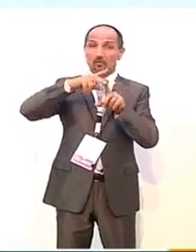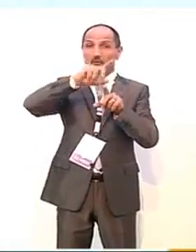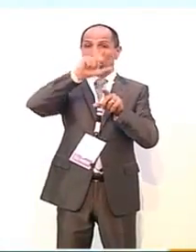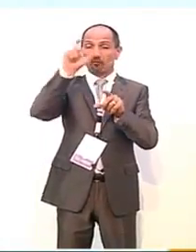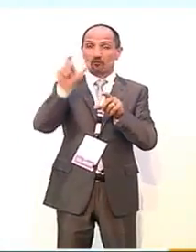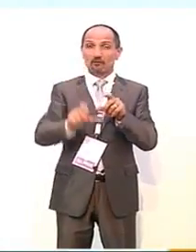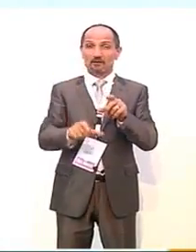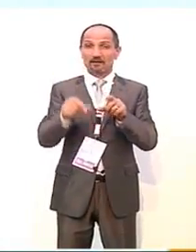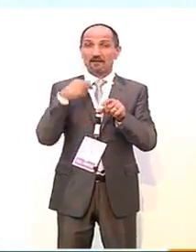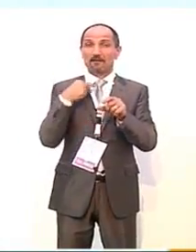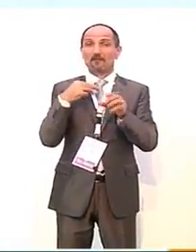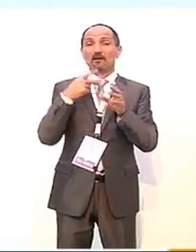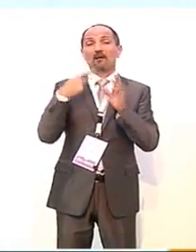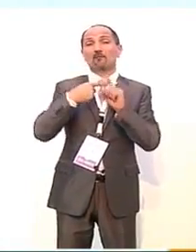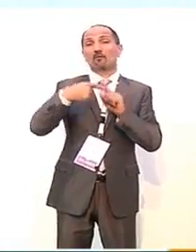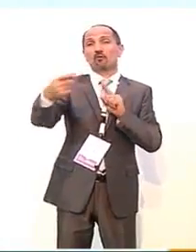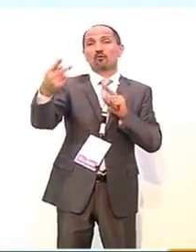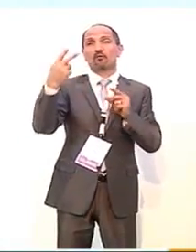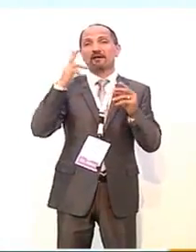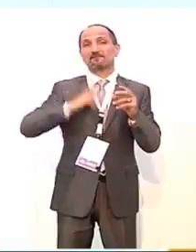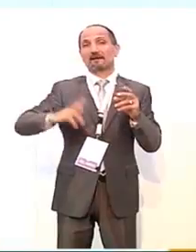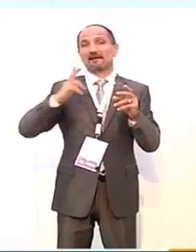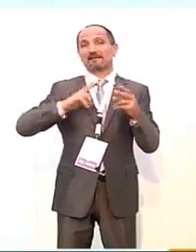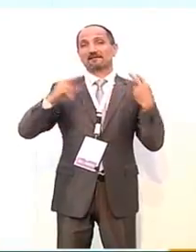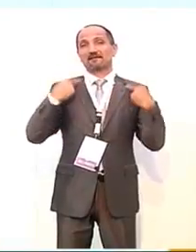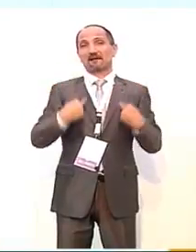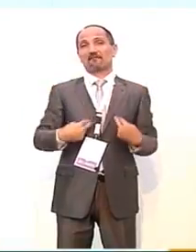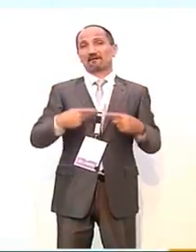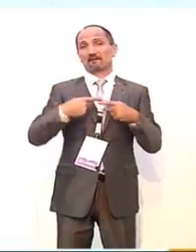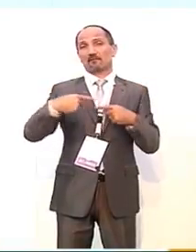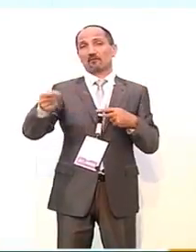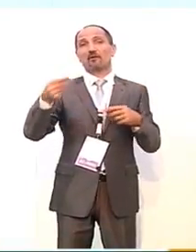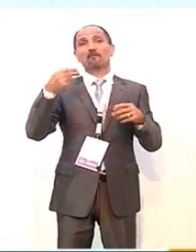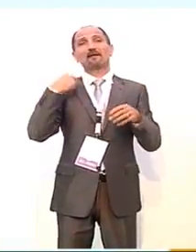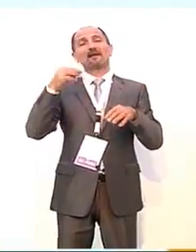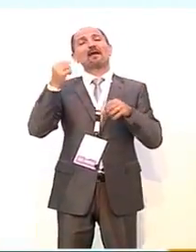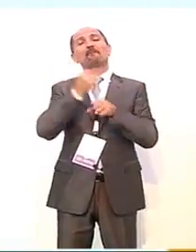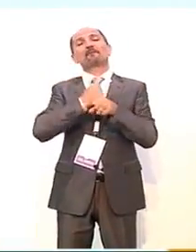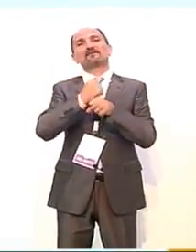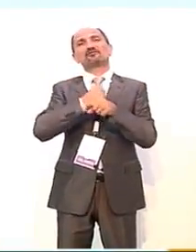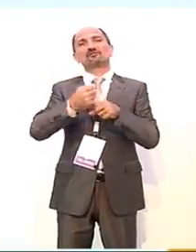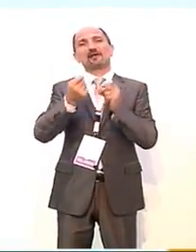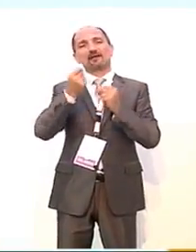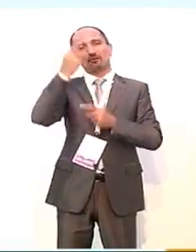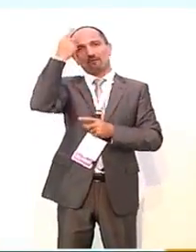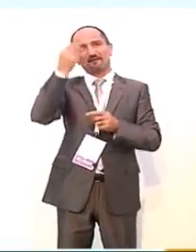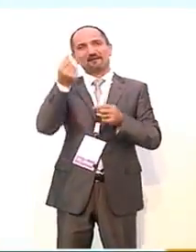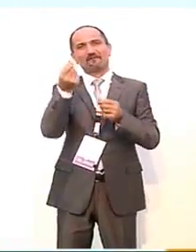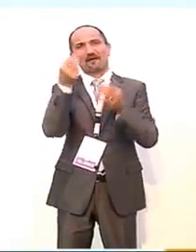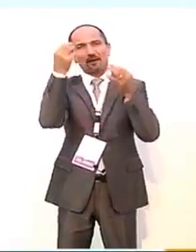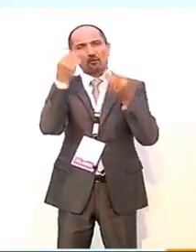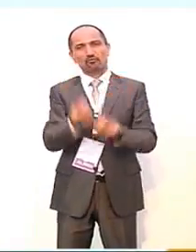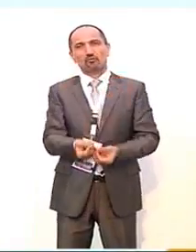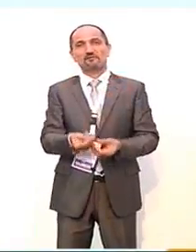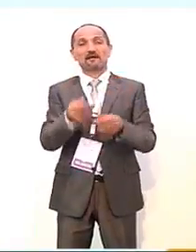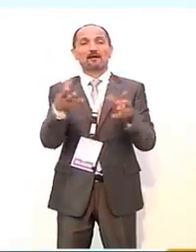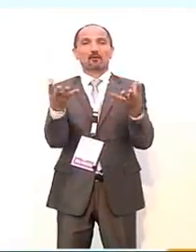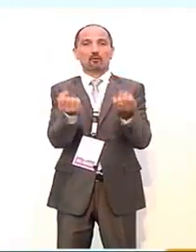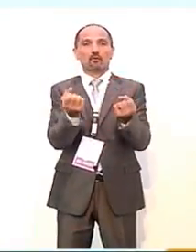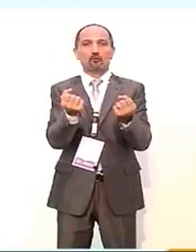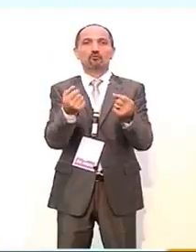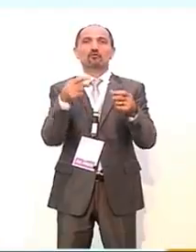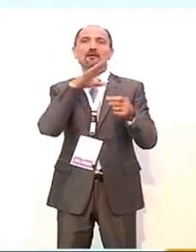lunga, più larga speranza di vita al mondo e perché la medicina innovativa è costosa. Concludo, allora,